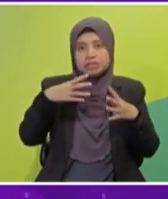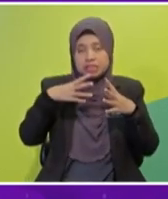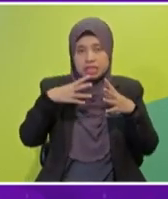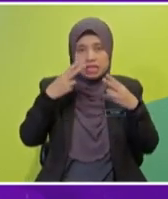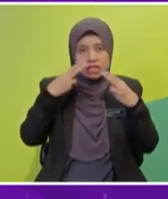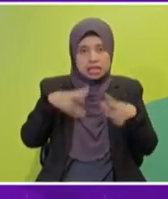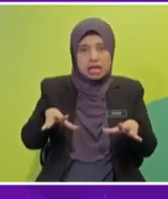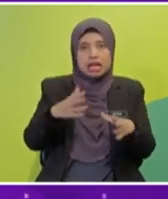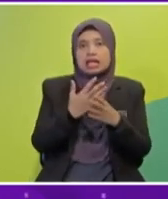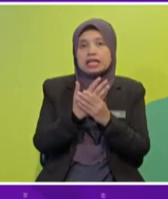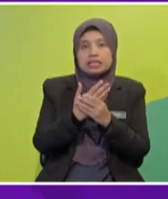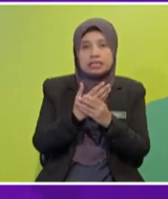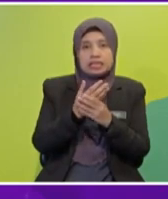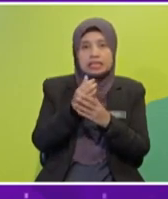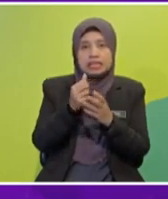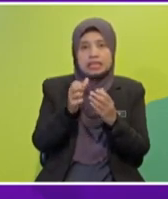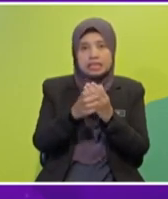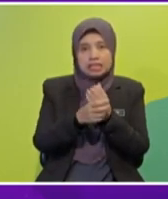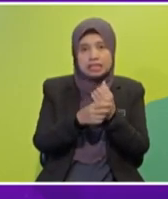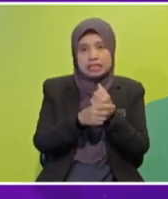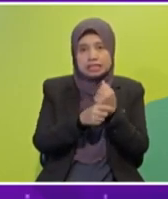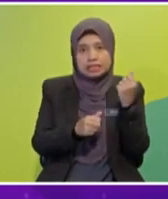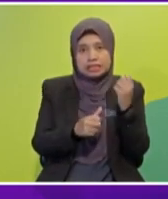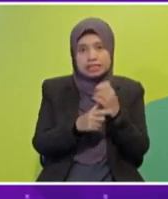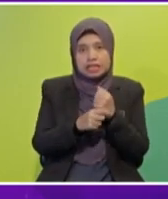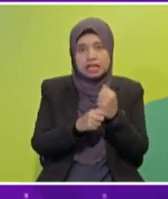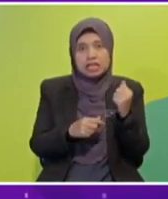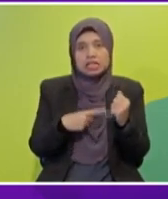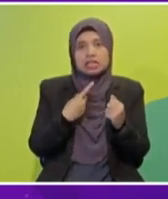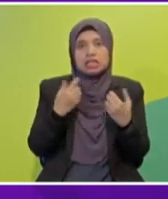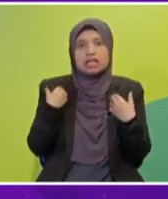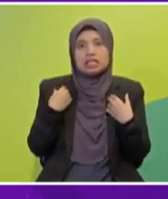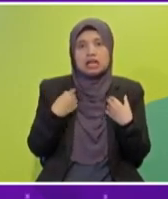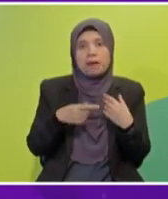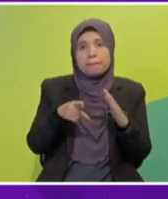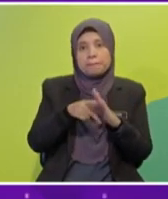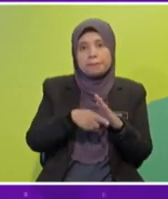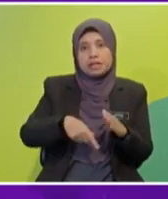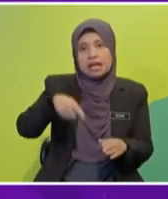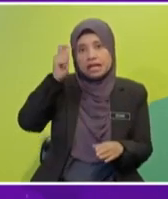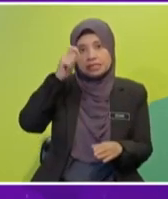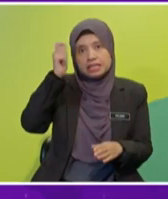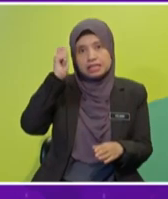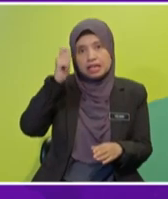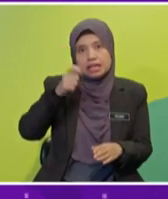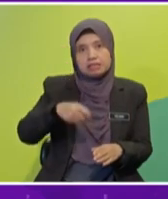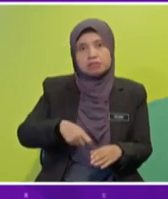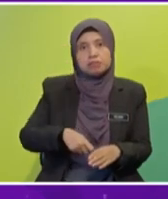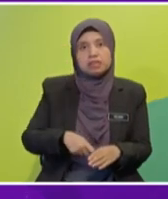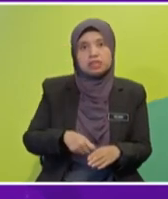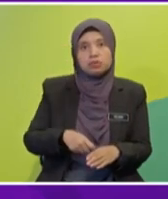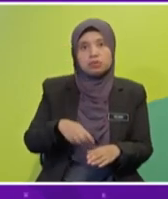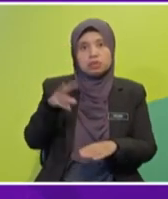dahulu. Okey, kita ada pelaksanaan mandi wajib oleh Abang Aiman sekejap lagi di patung ni . Okey. Dan